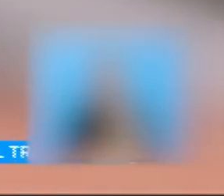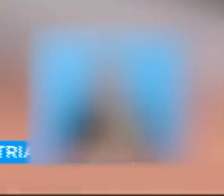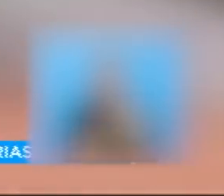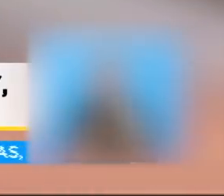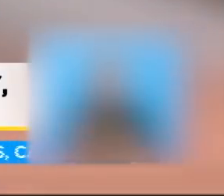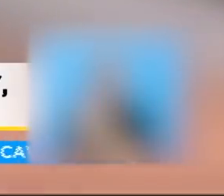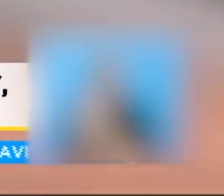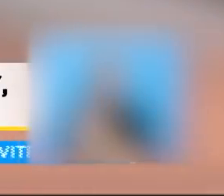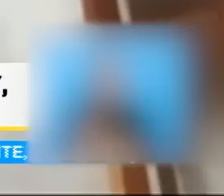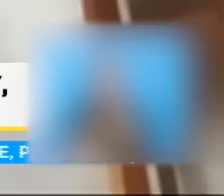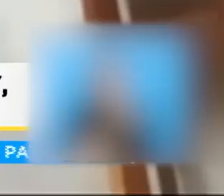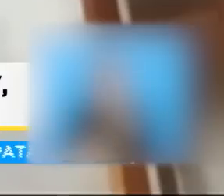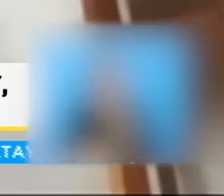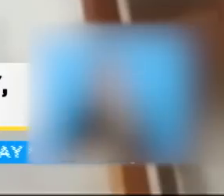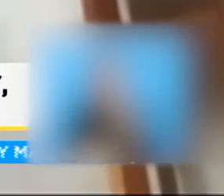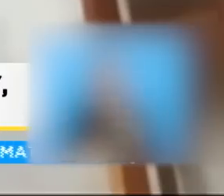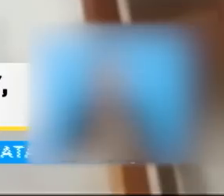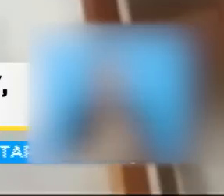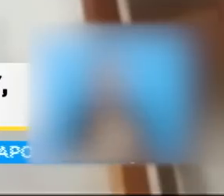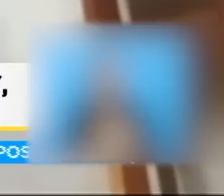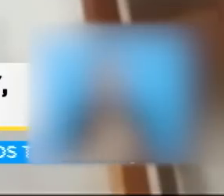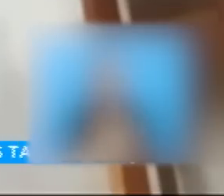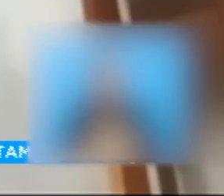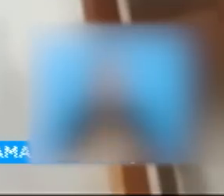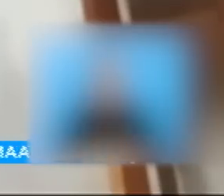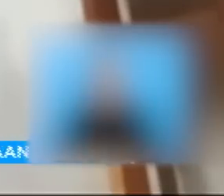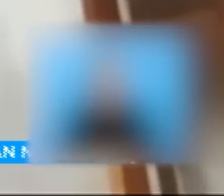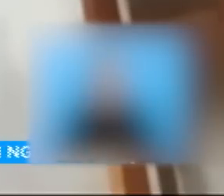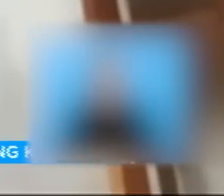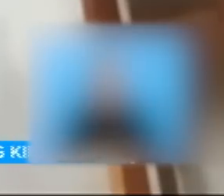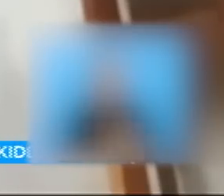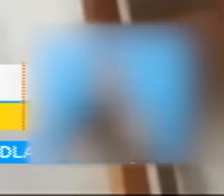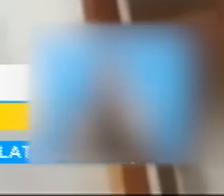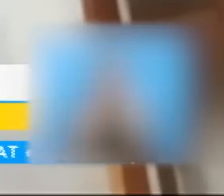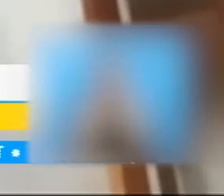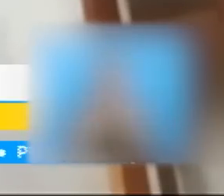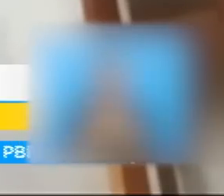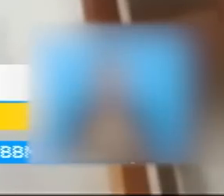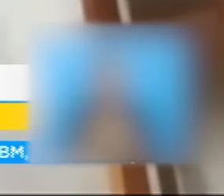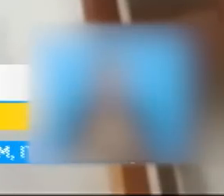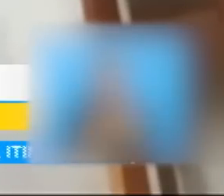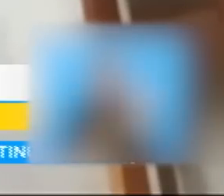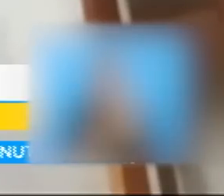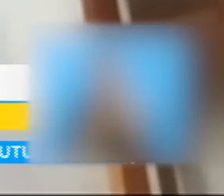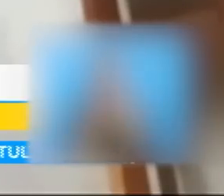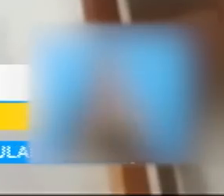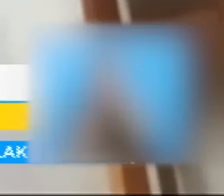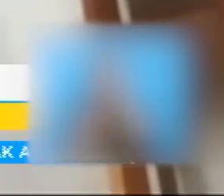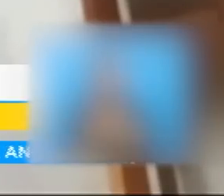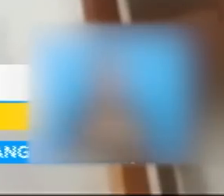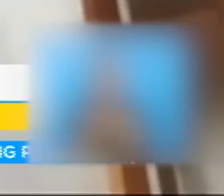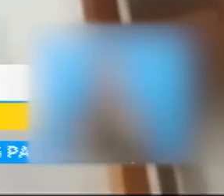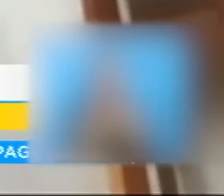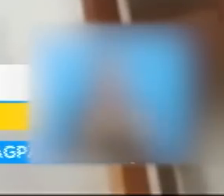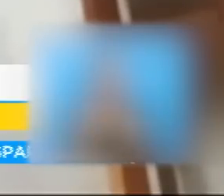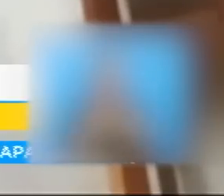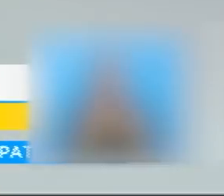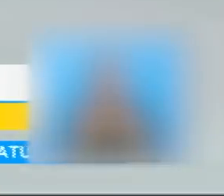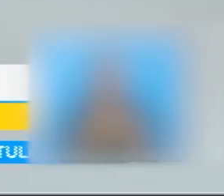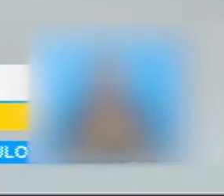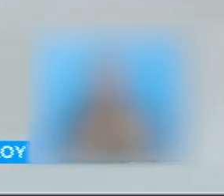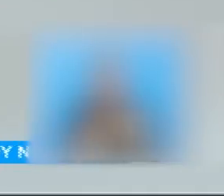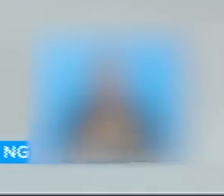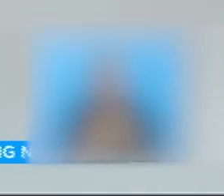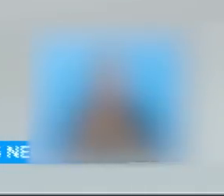niyang determinasyon. Nakikita niya pa ako mag-draw at sumali rin sa contest sa aming school.